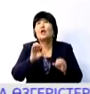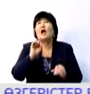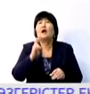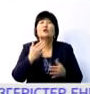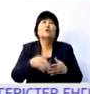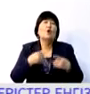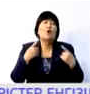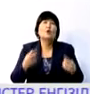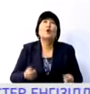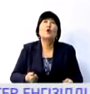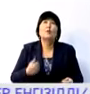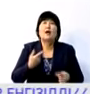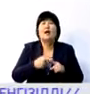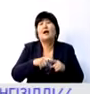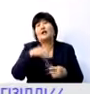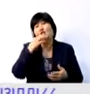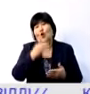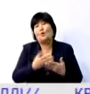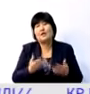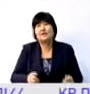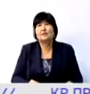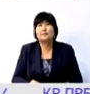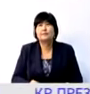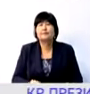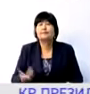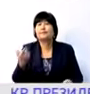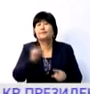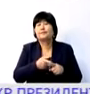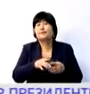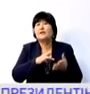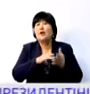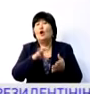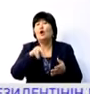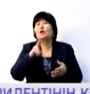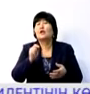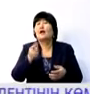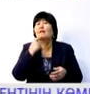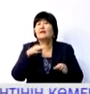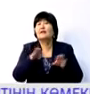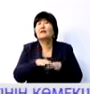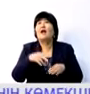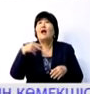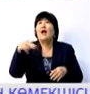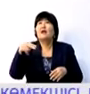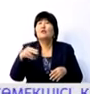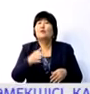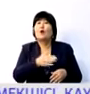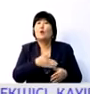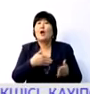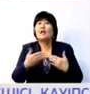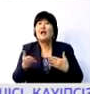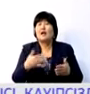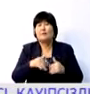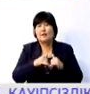үшін үлкен мәртебе әрі жауапкершілік. Бұл сапар түрік тілде сақын жазушылардың арасындағы бір әдеби рухани қарым-қатынасты